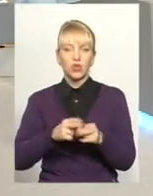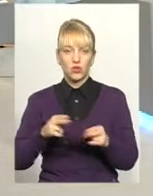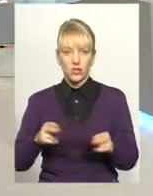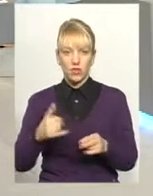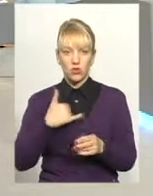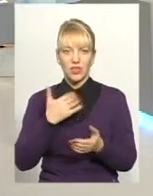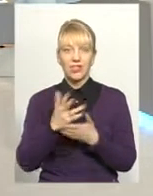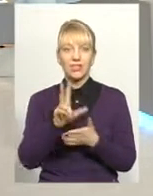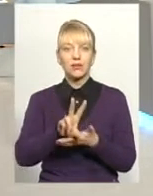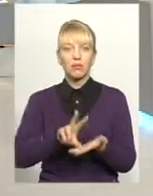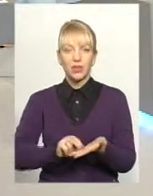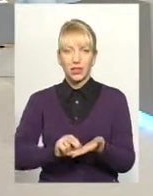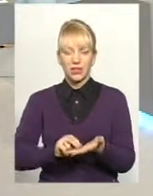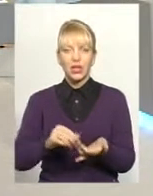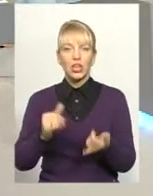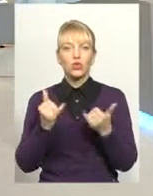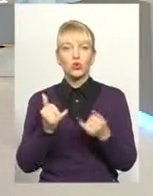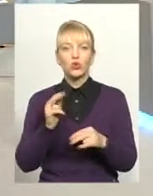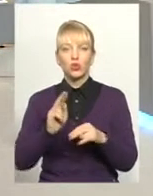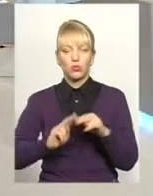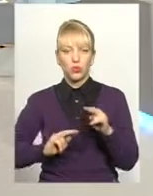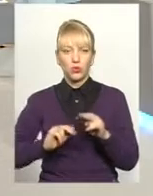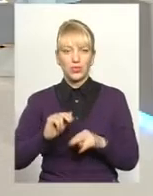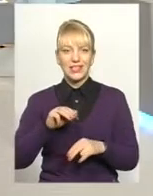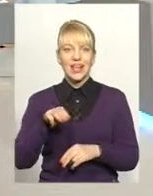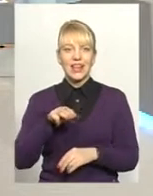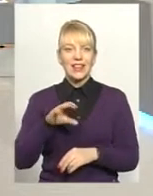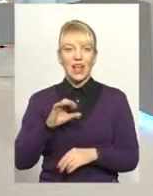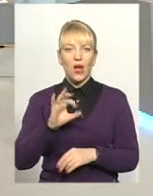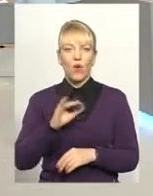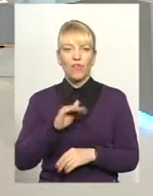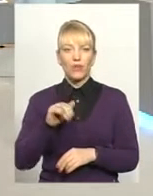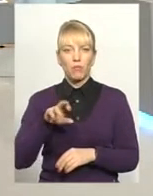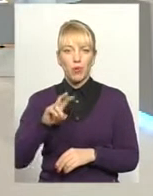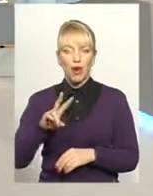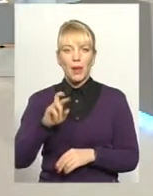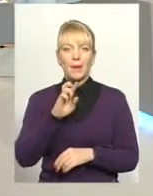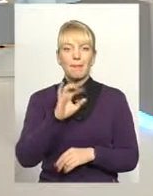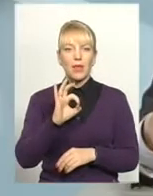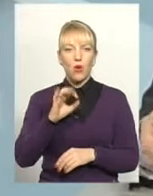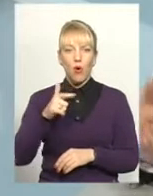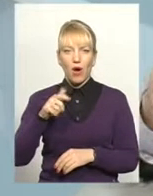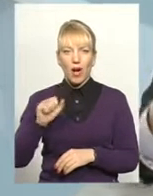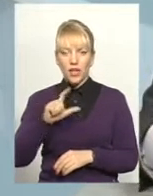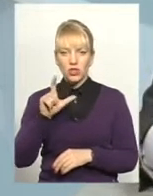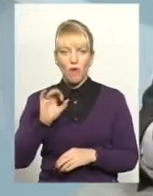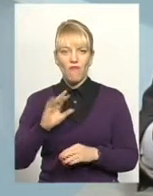скажімо, сьогодні будується в Теофіполі біогазова установка, яка теж буде